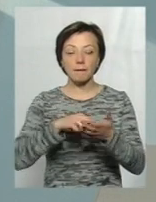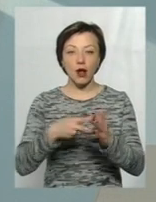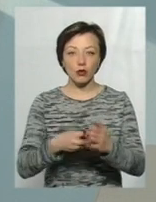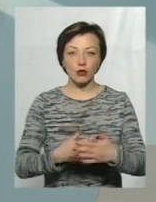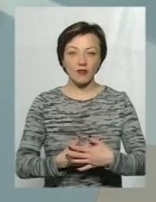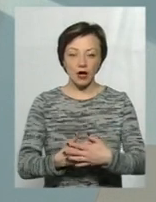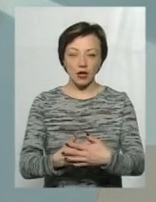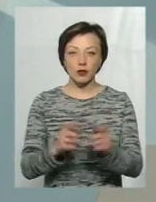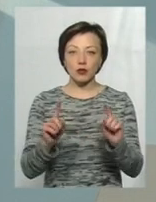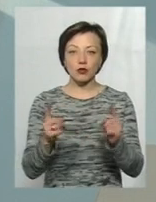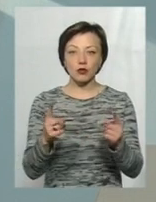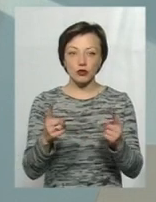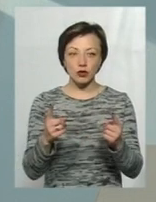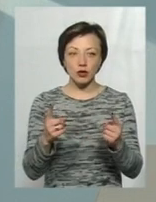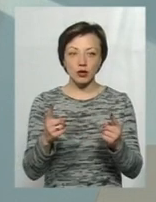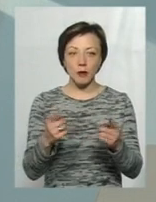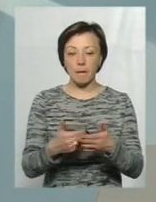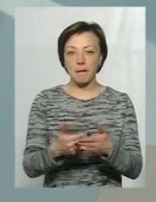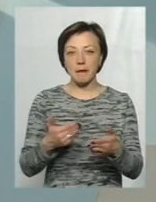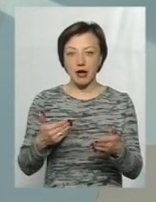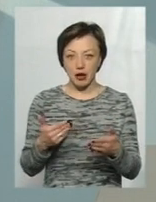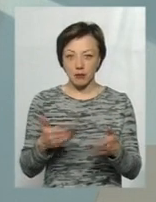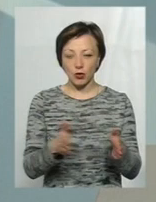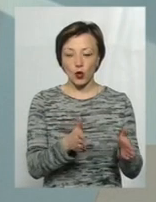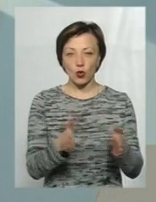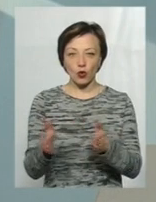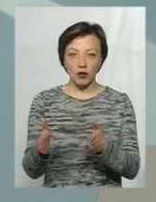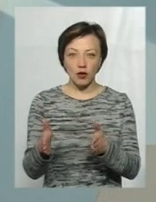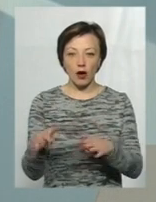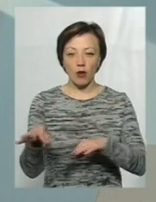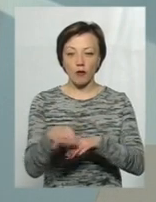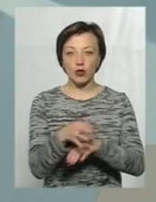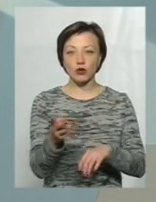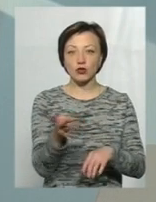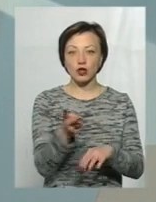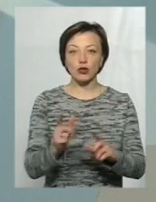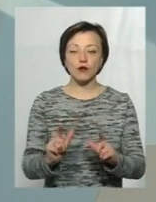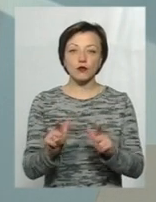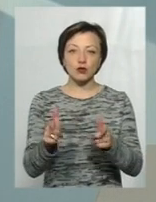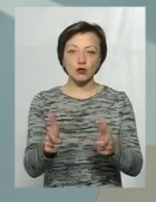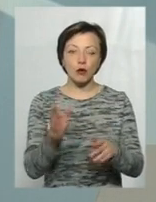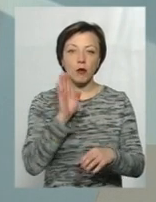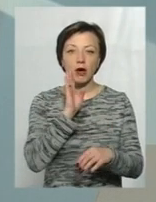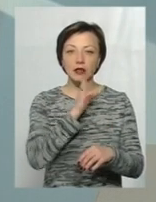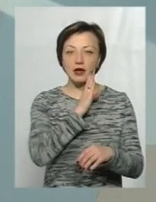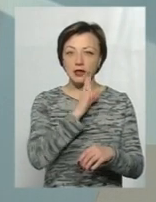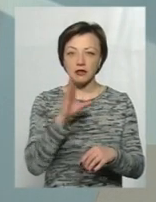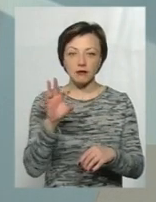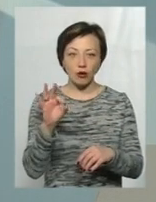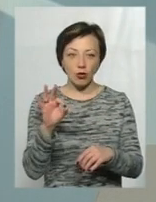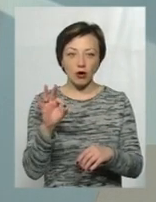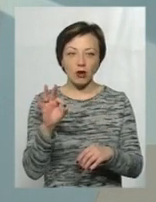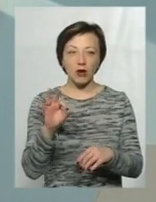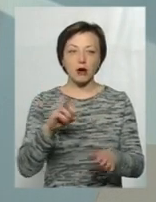що прегравідарна підготовка, тобто підготовка подружжя чи жінки до вступу в материнство,